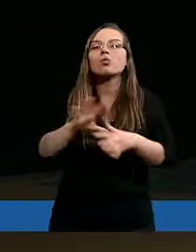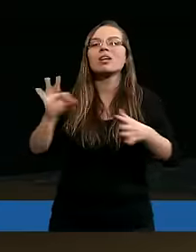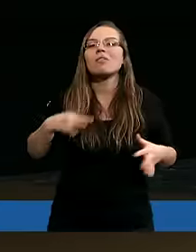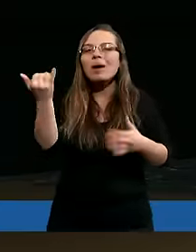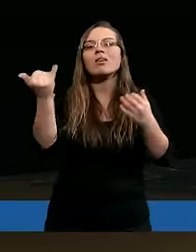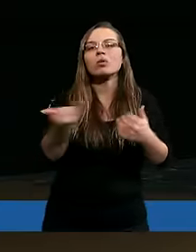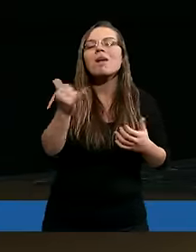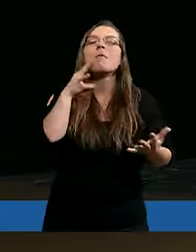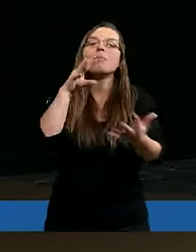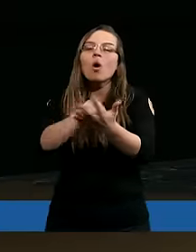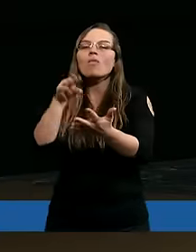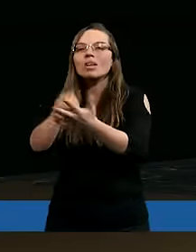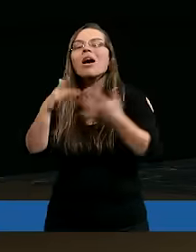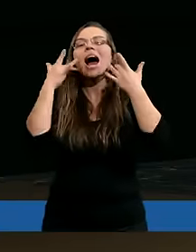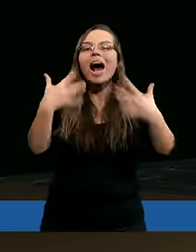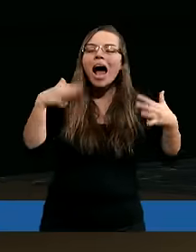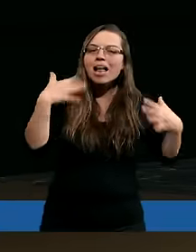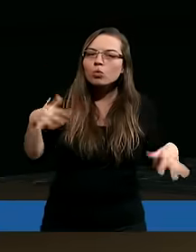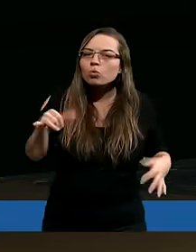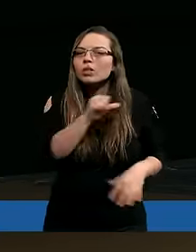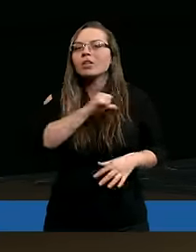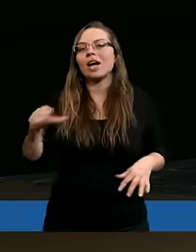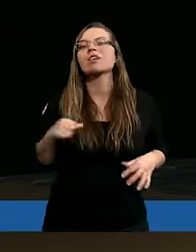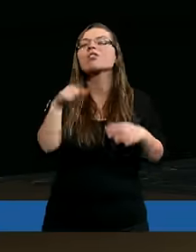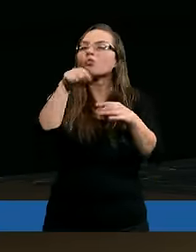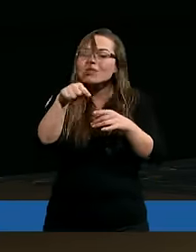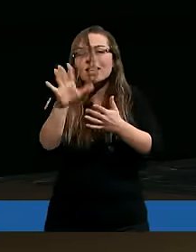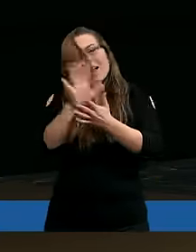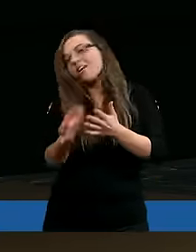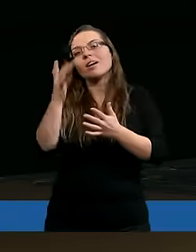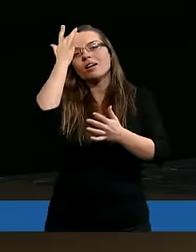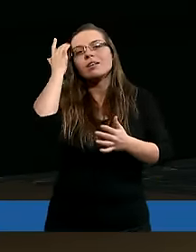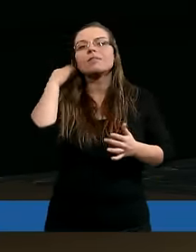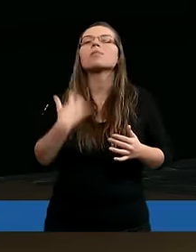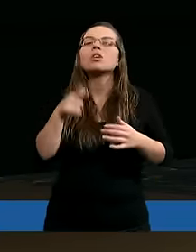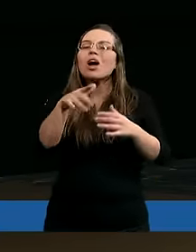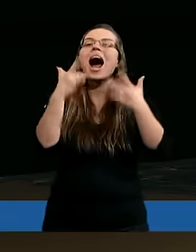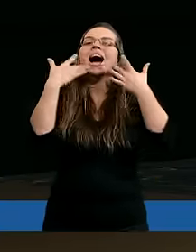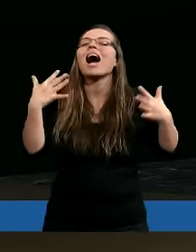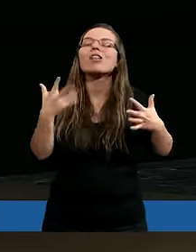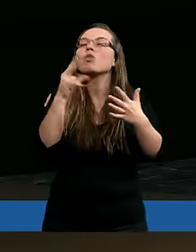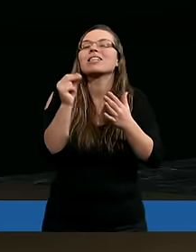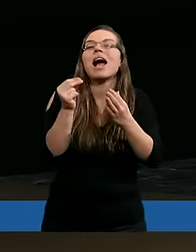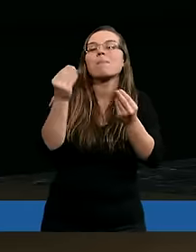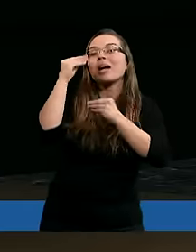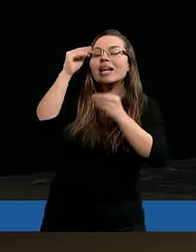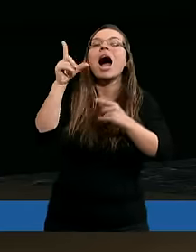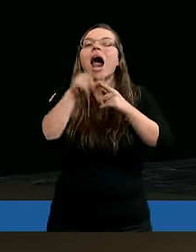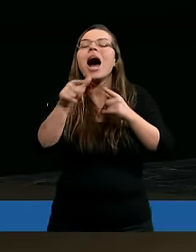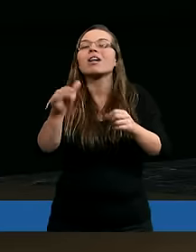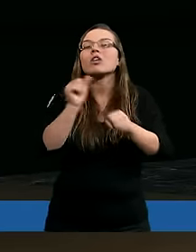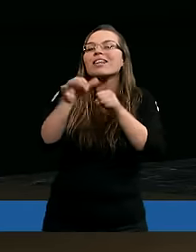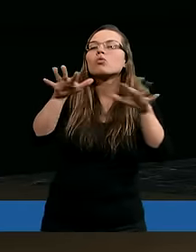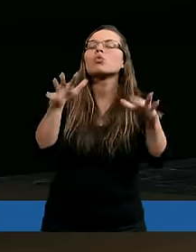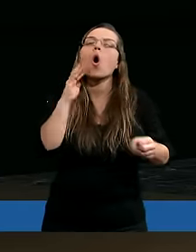zawsze. Powtarzam, radujcie się. Pytanie, czy możemy przedawkować tą radość i tą Bożą obietnicę,